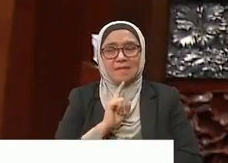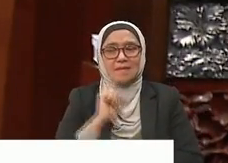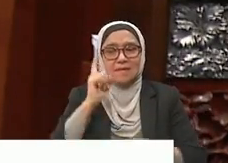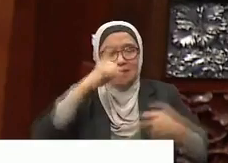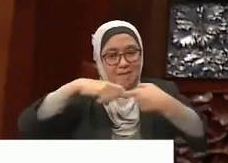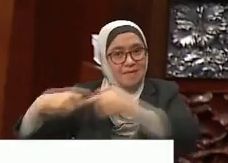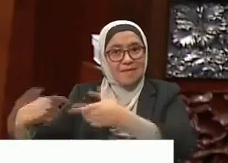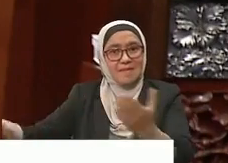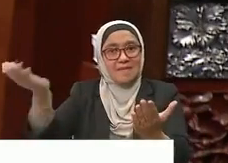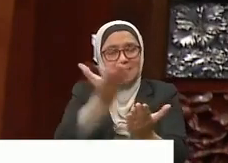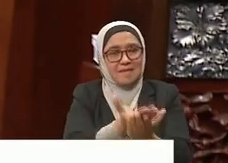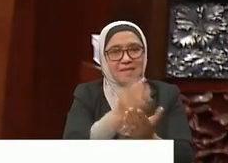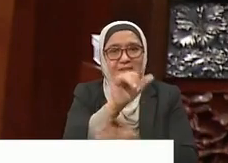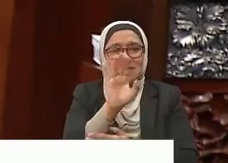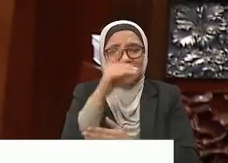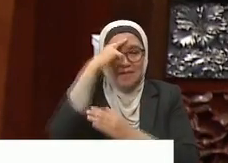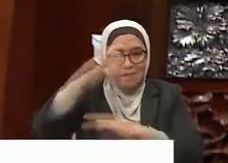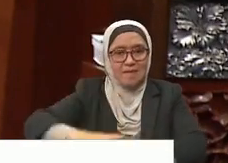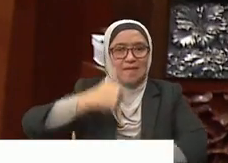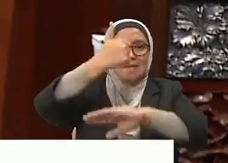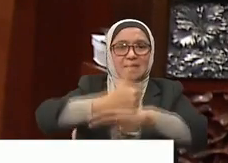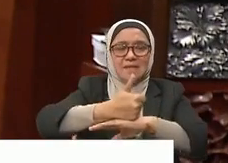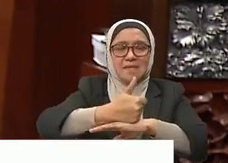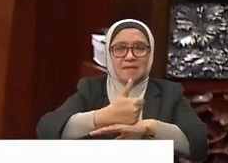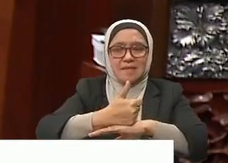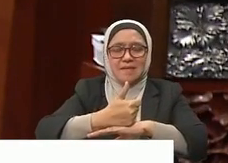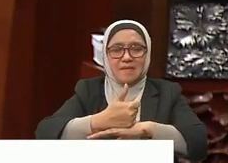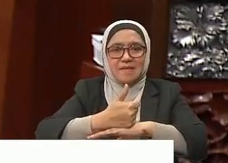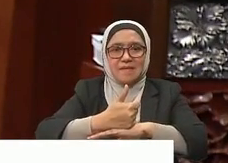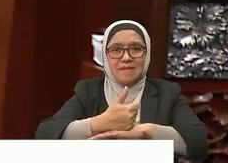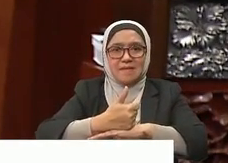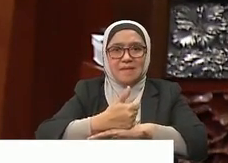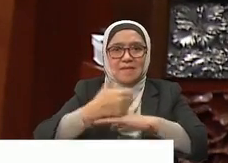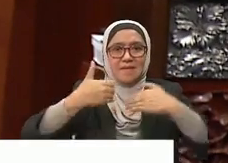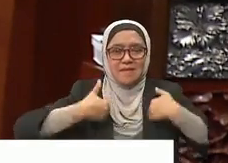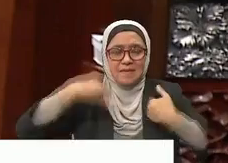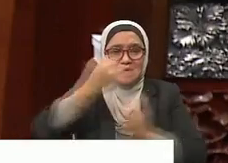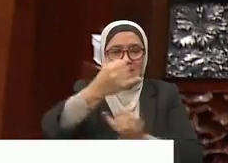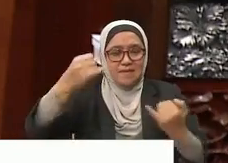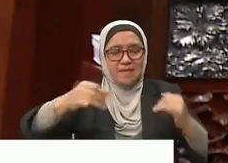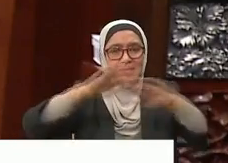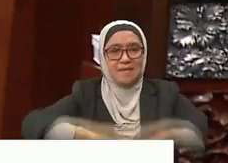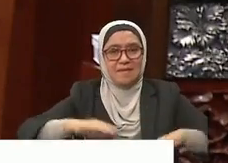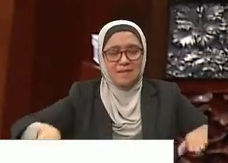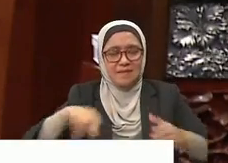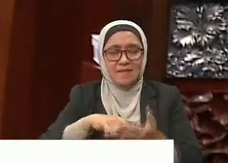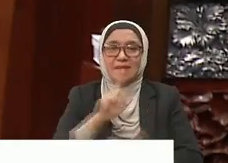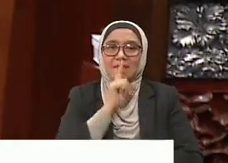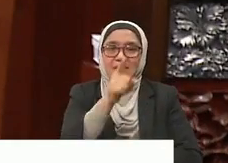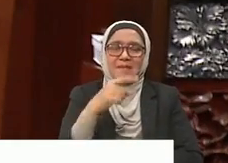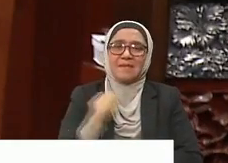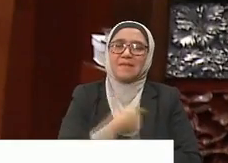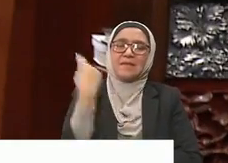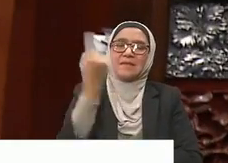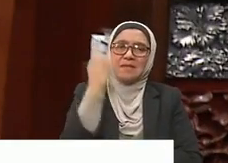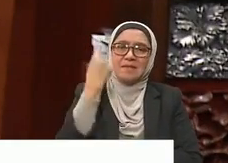menentukan tempoh masa untuk mewujudkan Jabatan Khas Kanak-Kanak kerana ia melibatkan beberapa jabatan dan agensi. Setakat ini beberapa langkah telah diambil